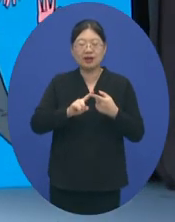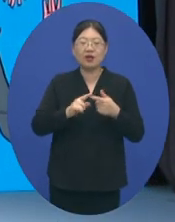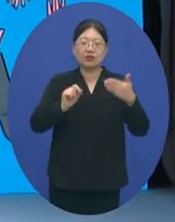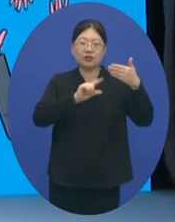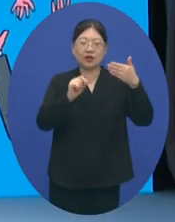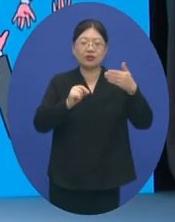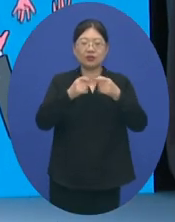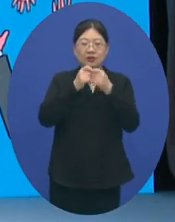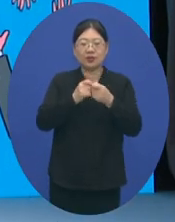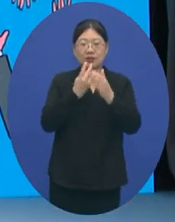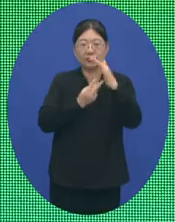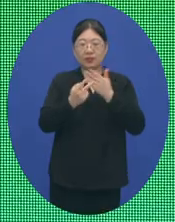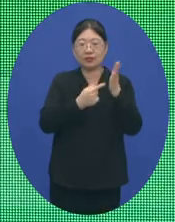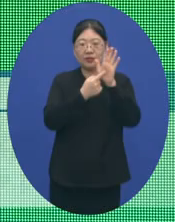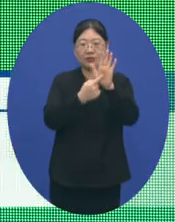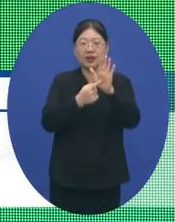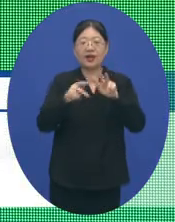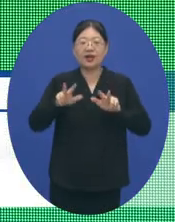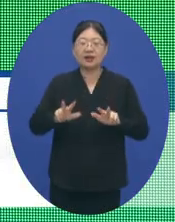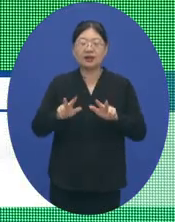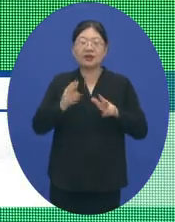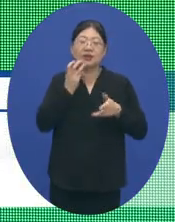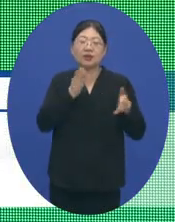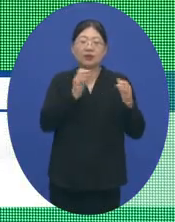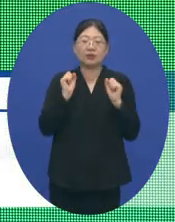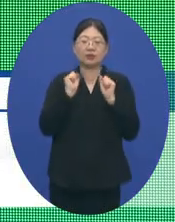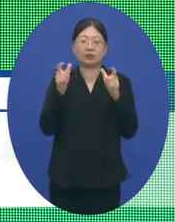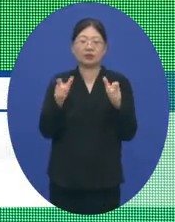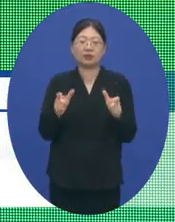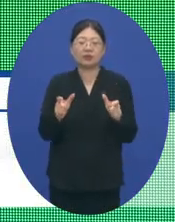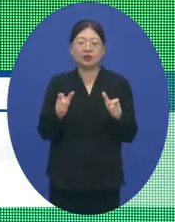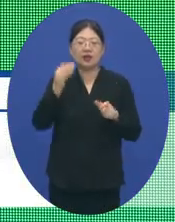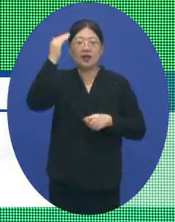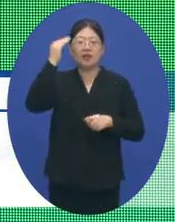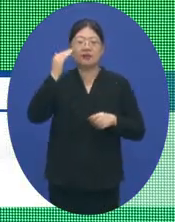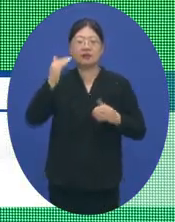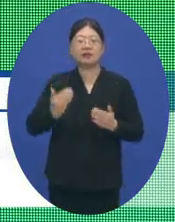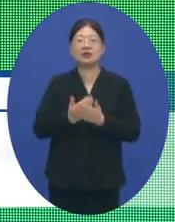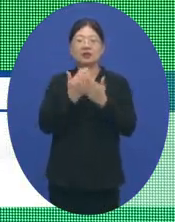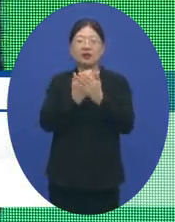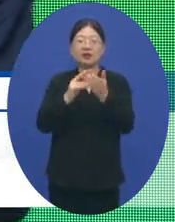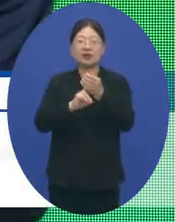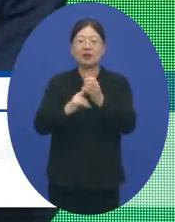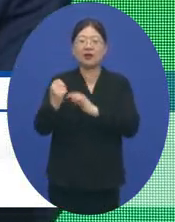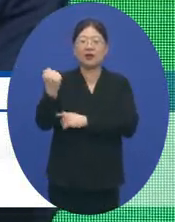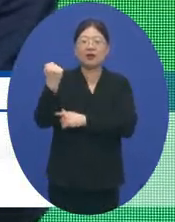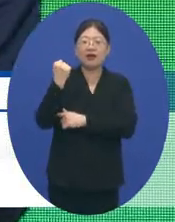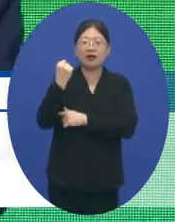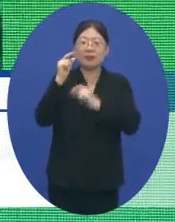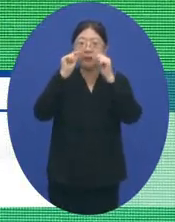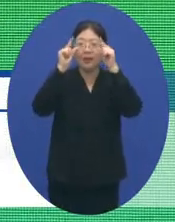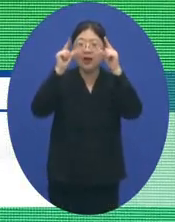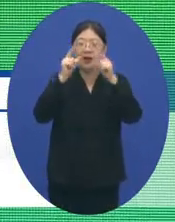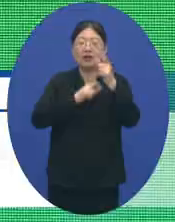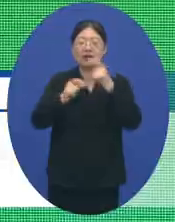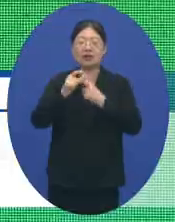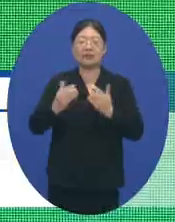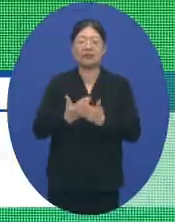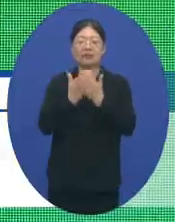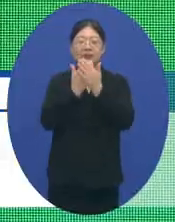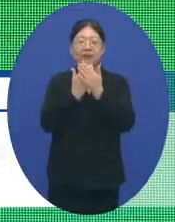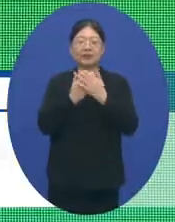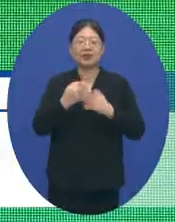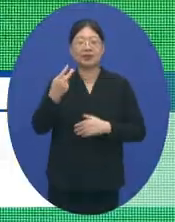비전을 선포했습니다. 이제 경기 북부가 대한민국 성장 잠재력을 깨우고 더